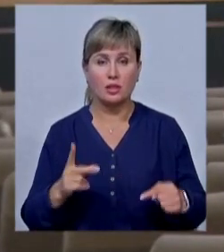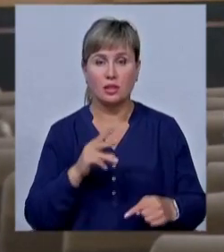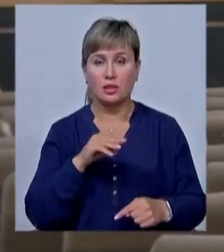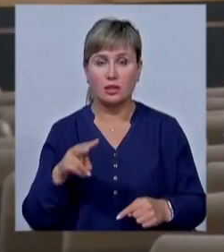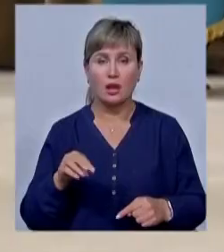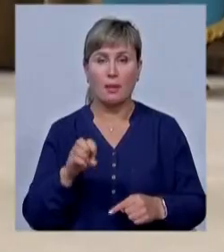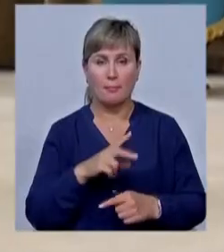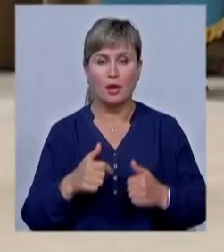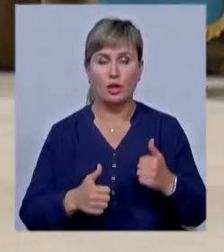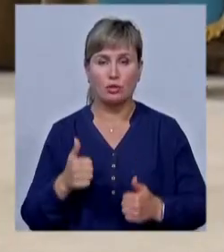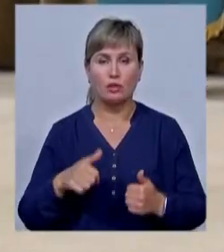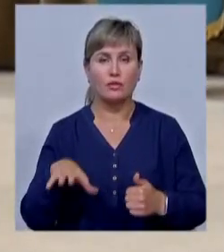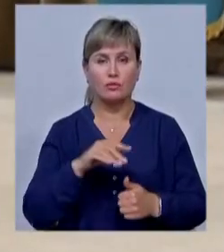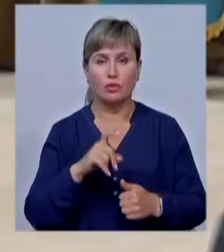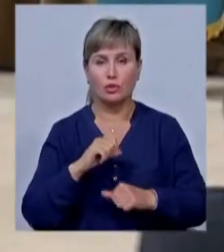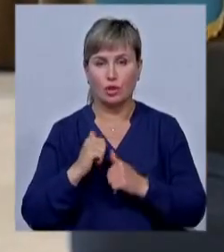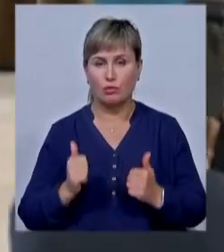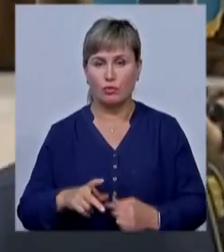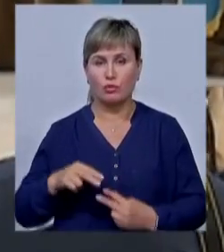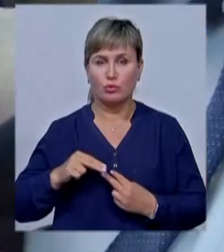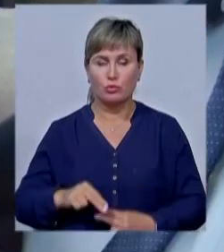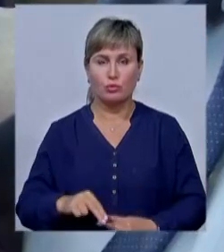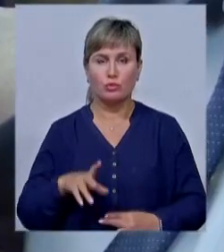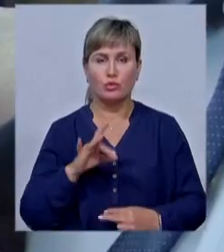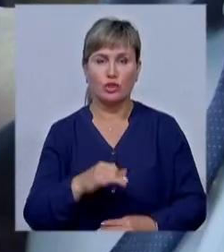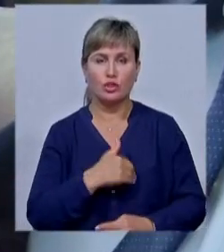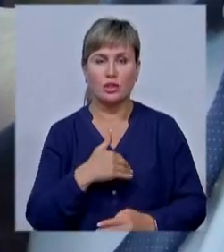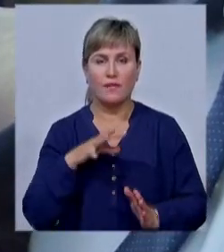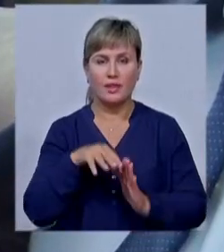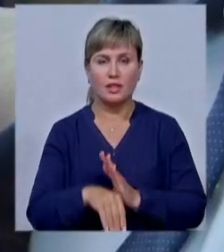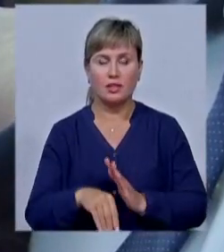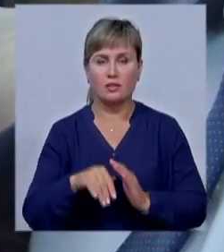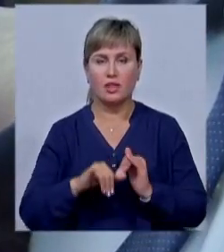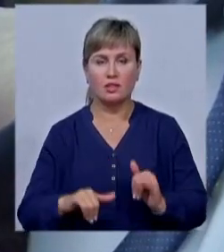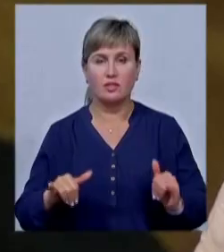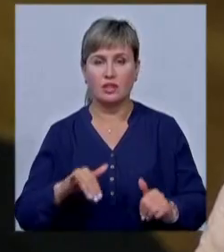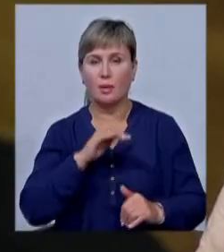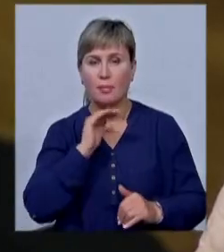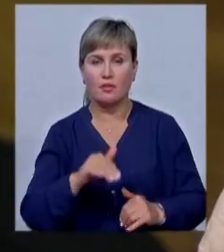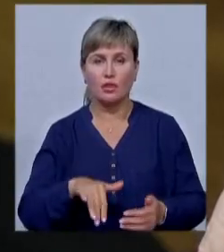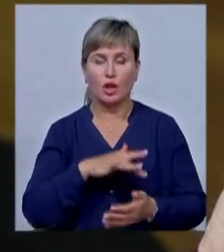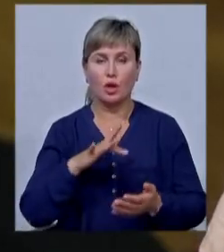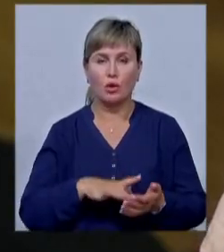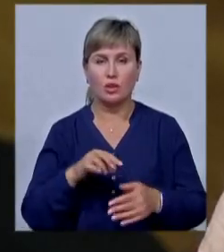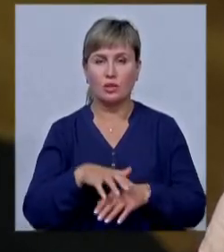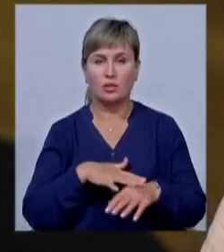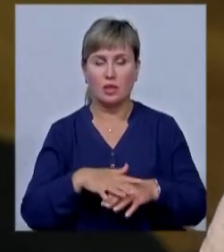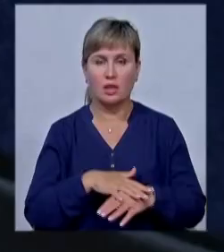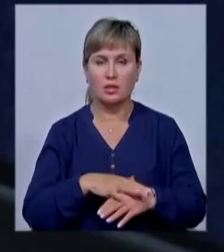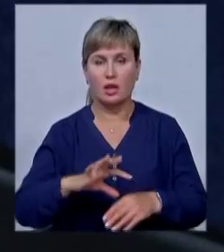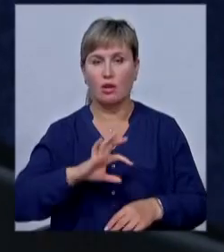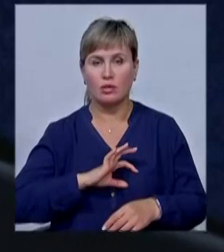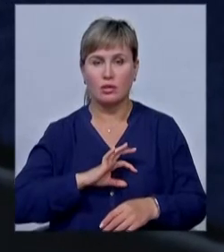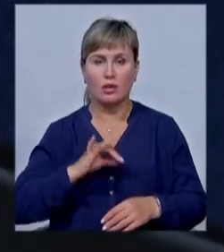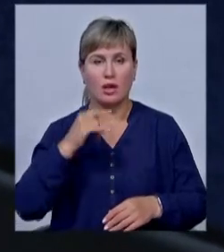мы конкурируем. Всего же за любовь к труду и неисчерпаемое желание внести вклад в развитие профессии города и страны ордена, медали